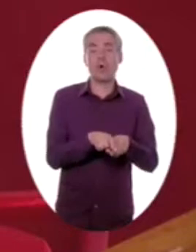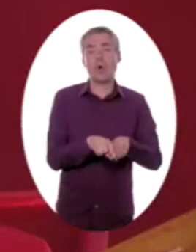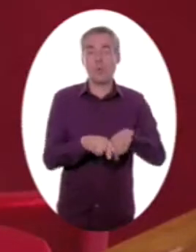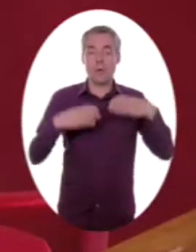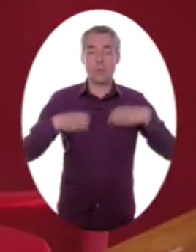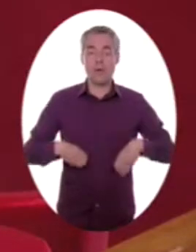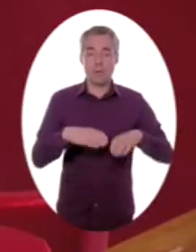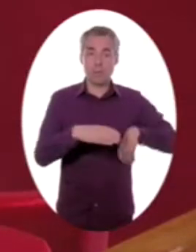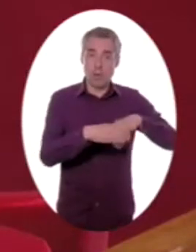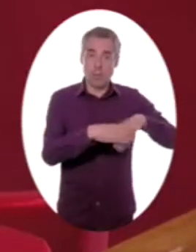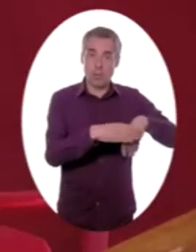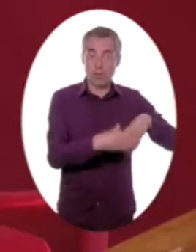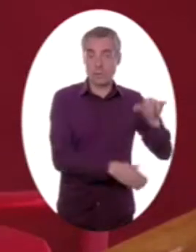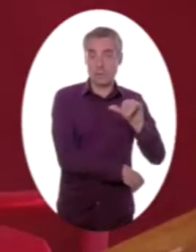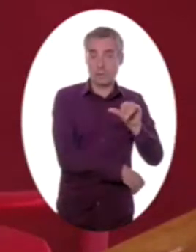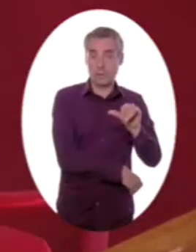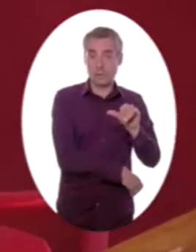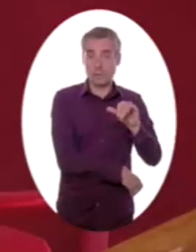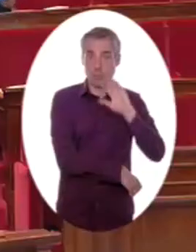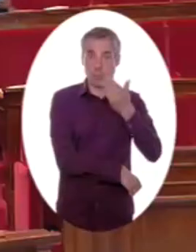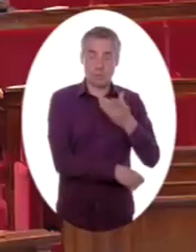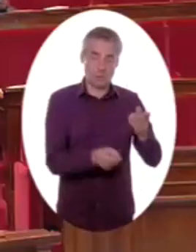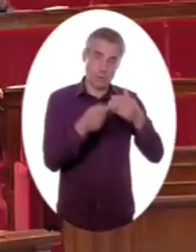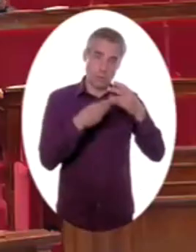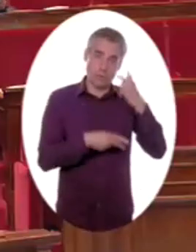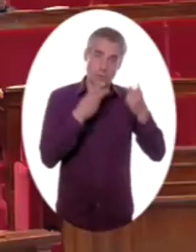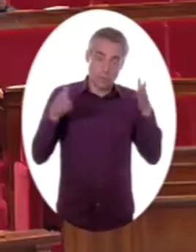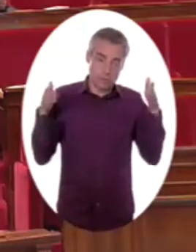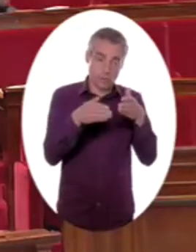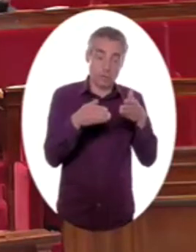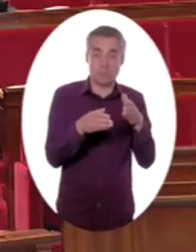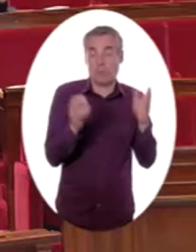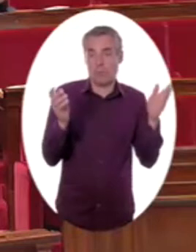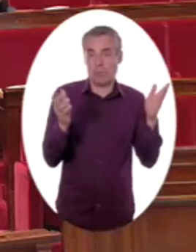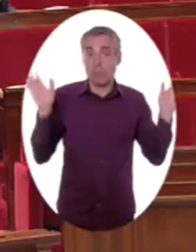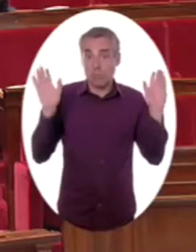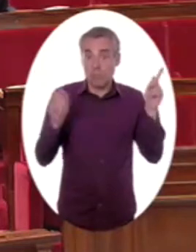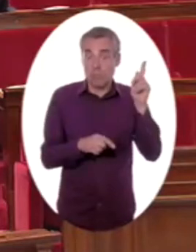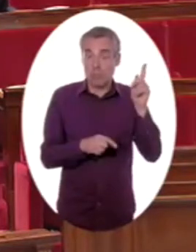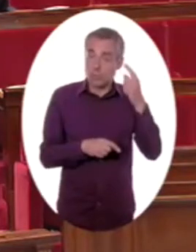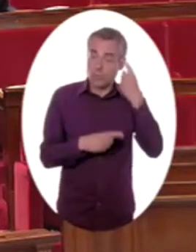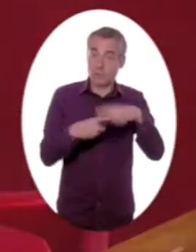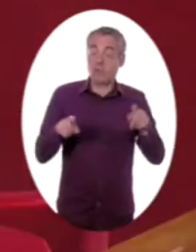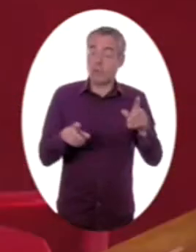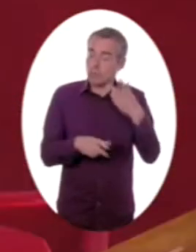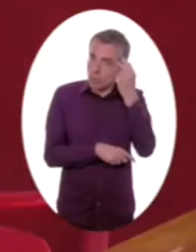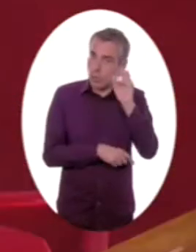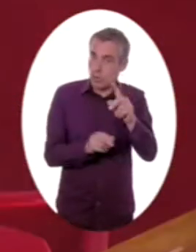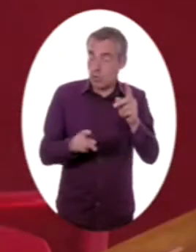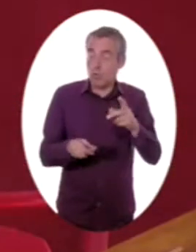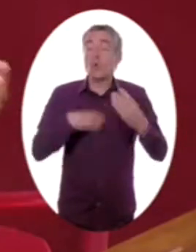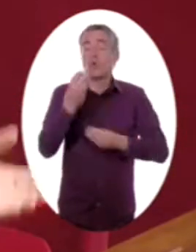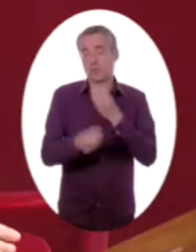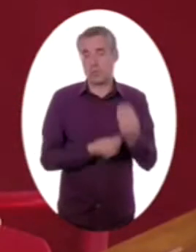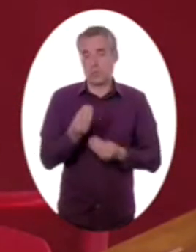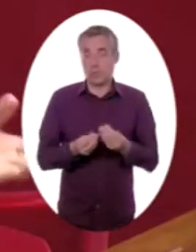et des publics que l'on vise, et que par conséquent, il faut avoir une vision étroite, et à la limite, je ne suis pas d'accord avec vous, mais je peux le comprendre, soit on